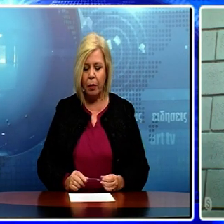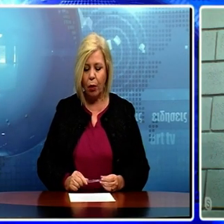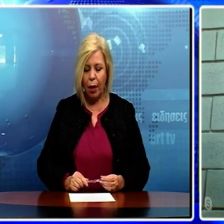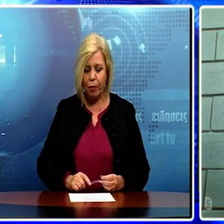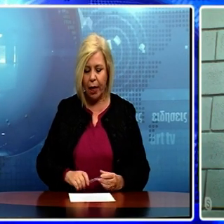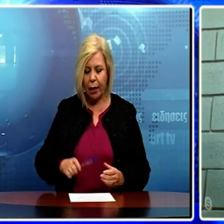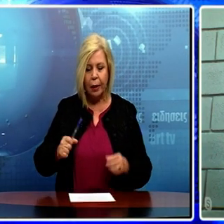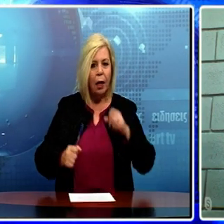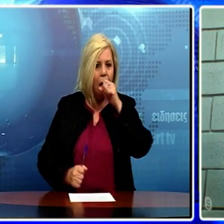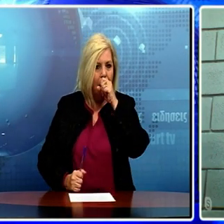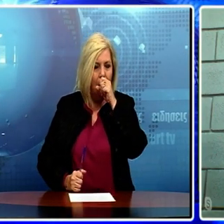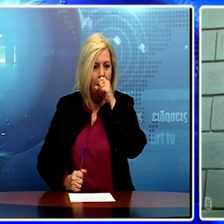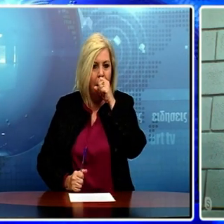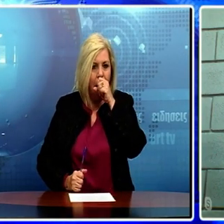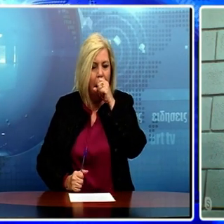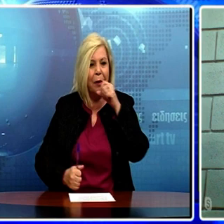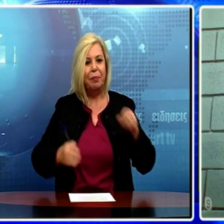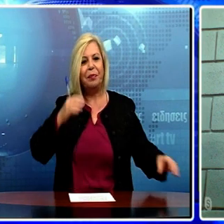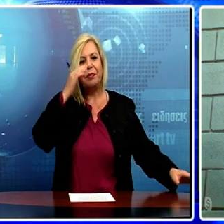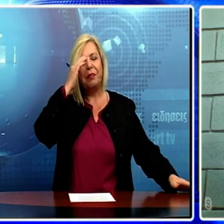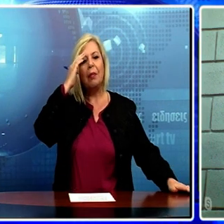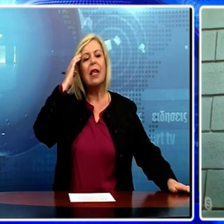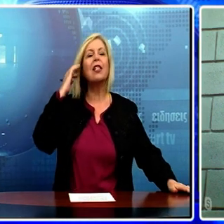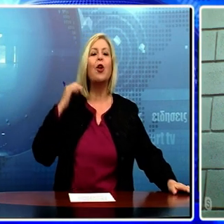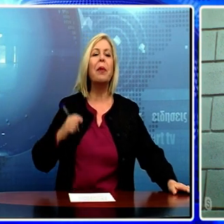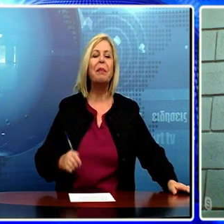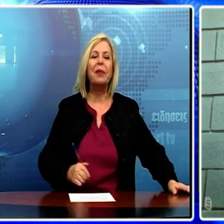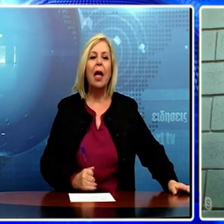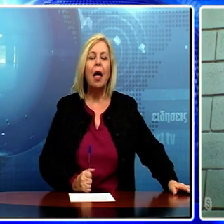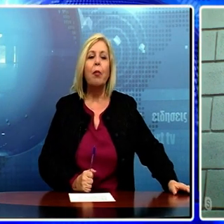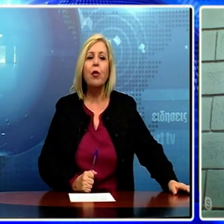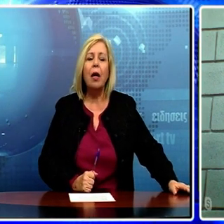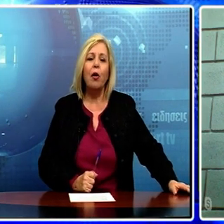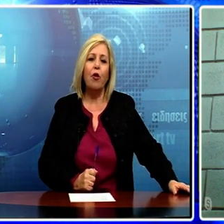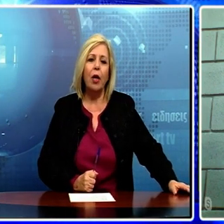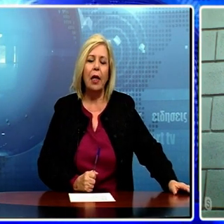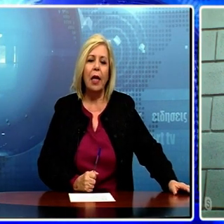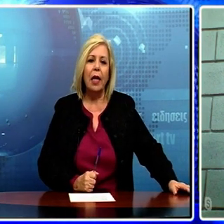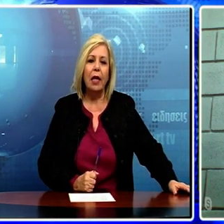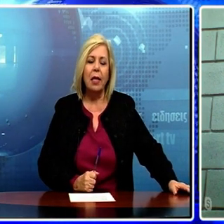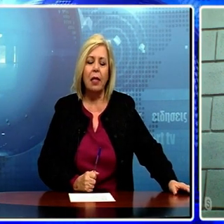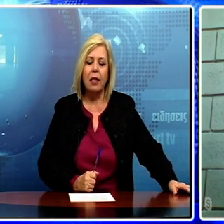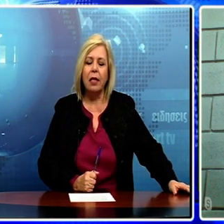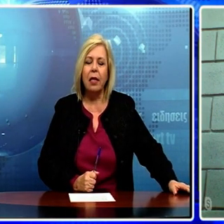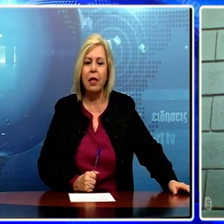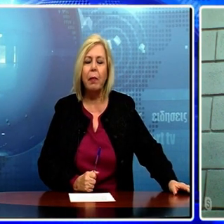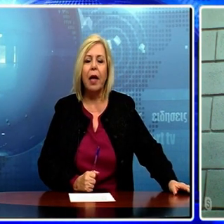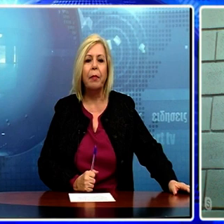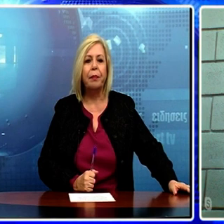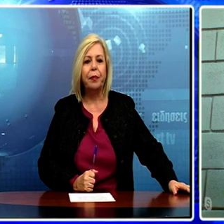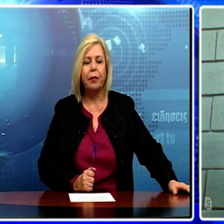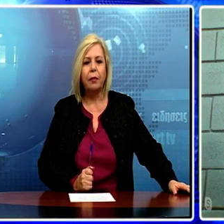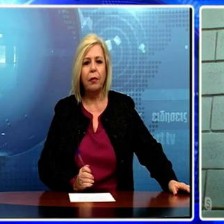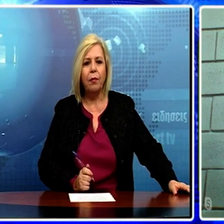Κύριε Δημητρίου, καλησπέρα. Καλησπέρα, καλησπέρα. Όμορφη άρτα. Συγγνώμη. Πώς διαμορφώνεται η κατάσταση